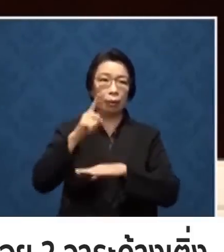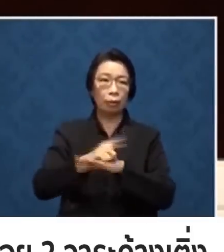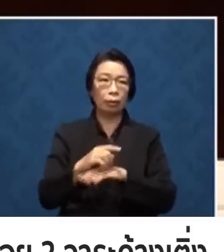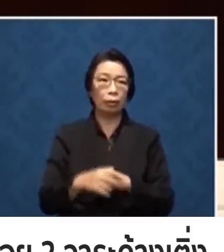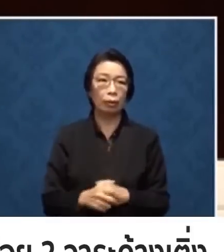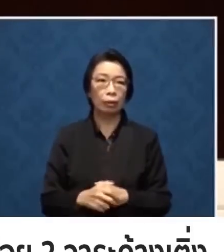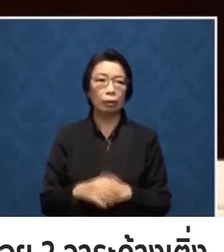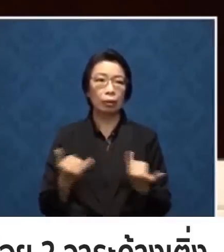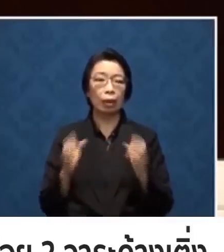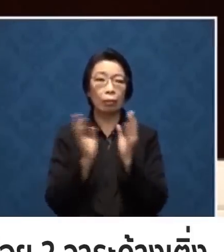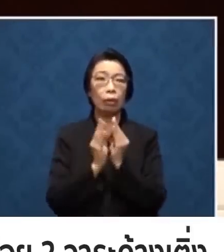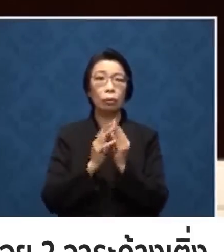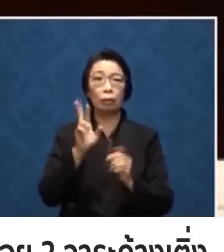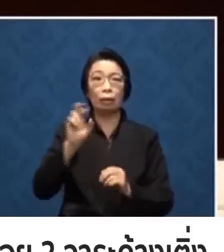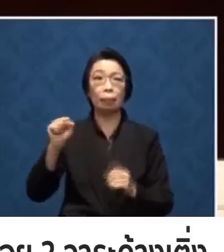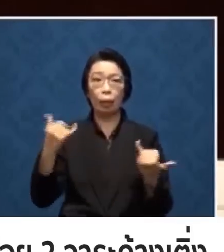นี้ออกไปก่อนครับ